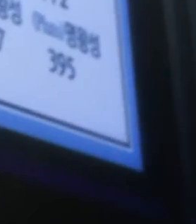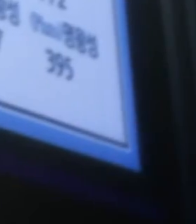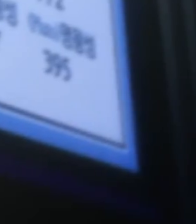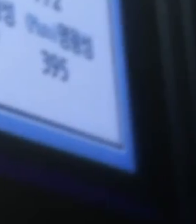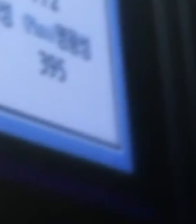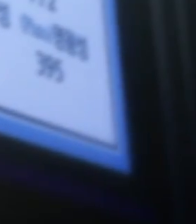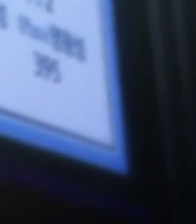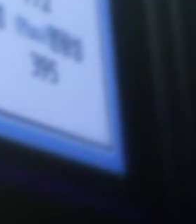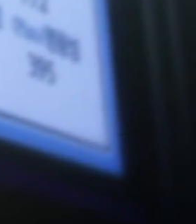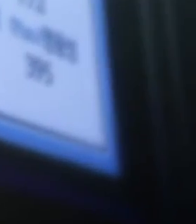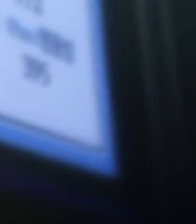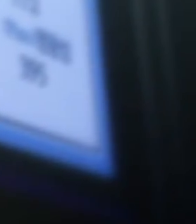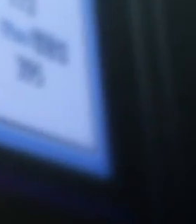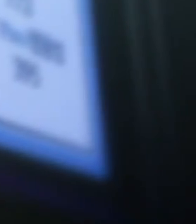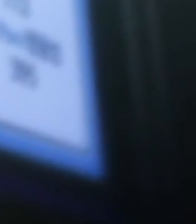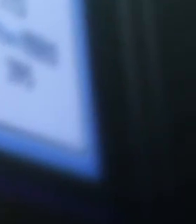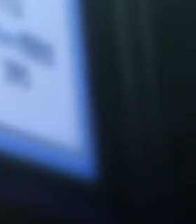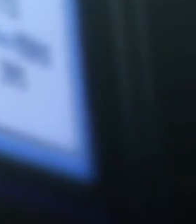4 5